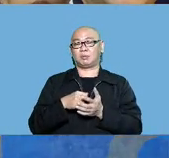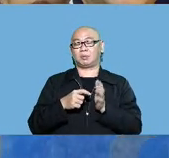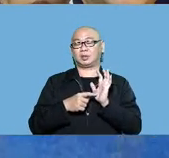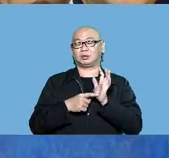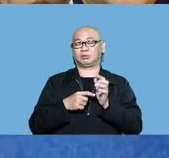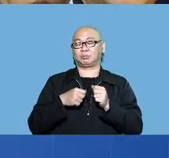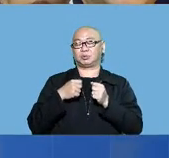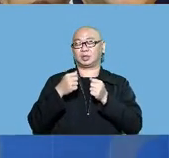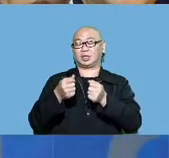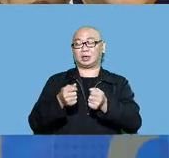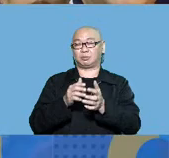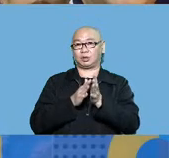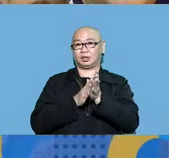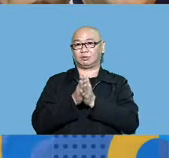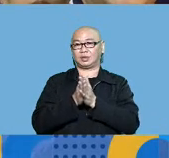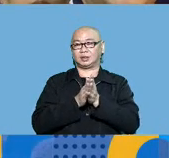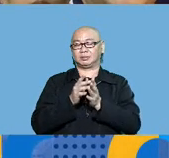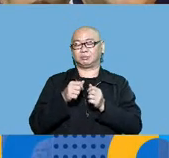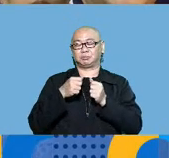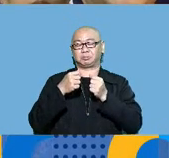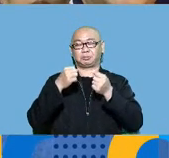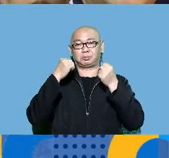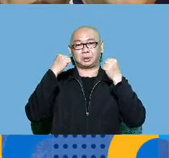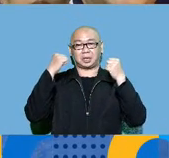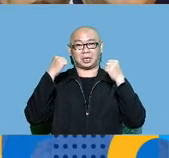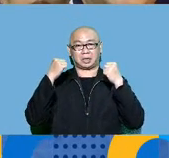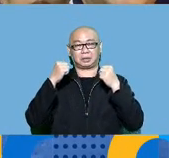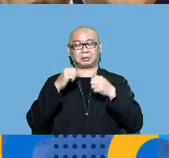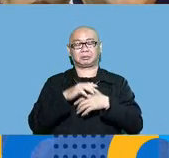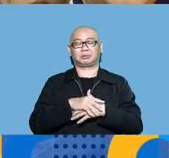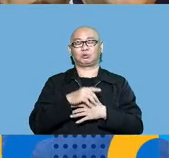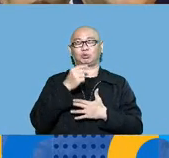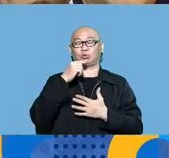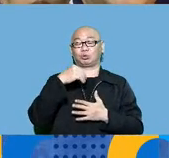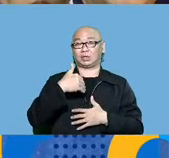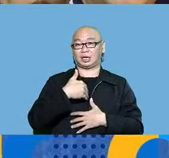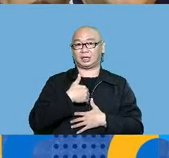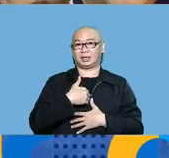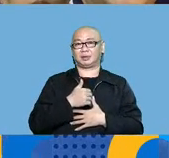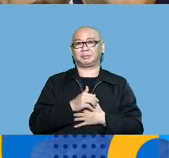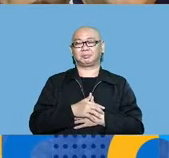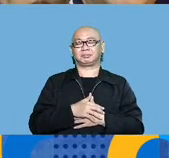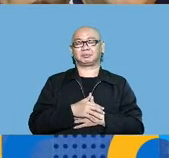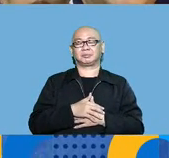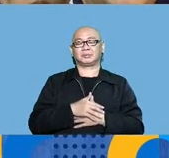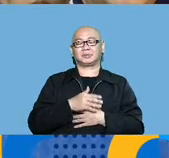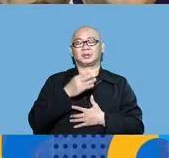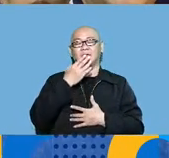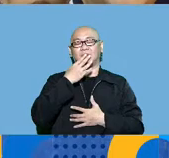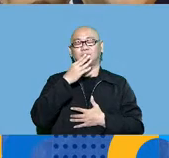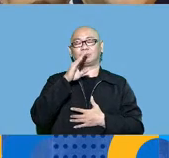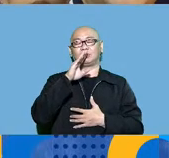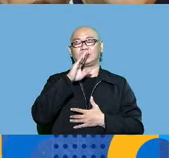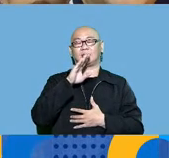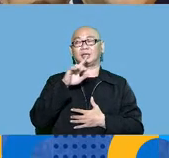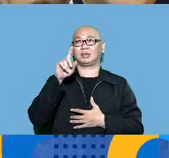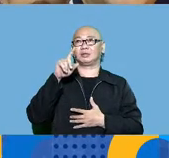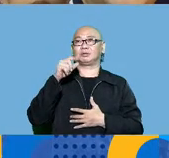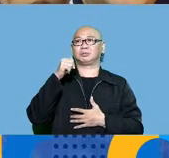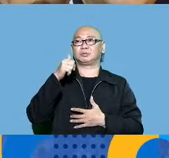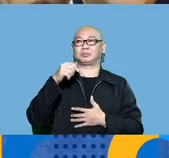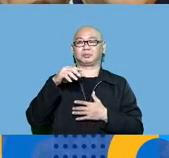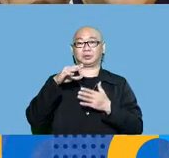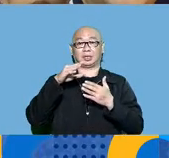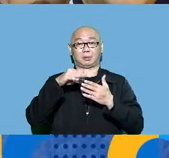dan memberi penyemangat pada saya, sehingga alhamdulillah tercapai